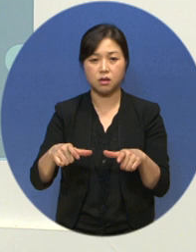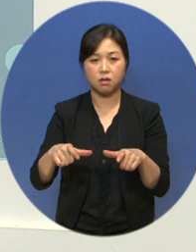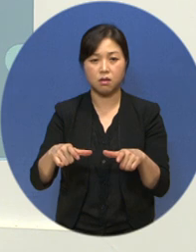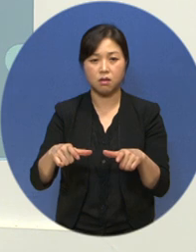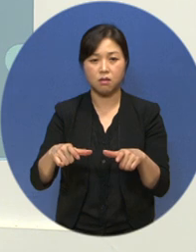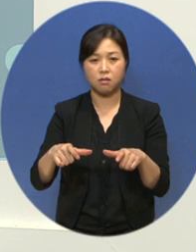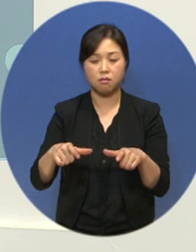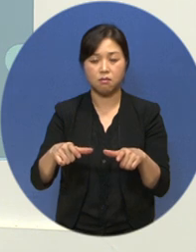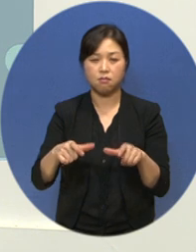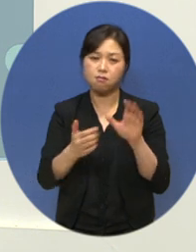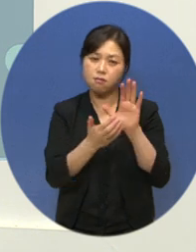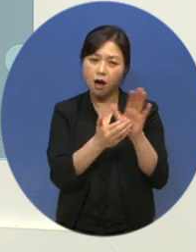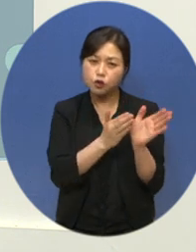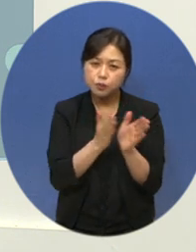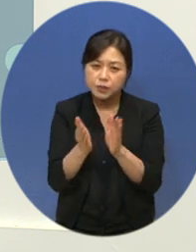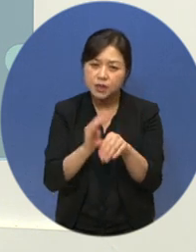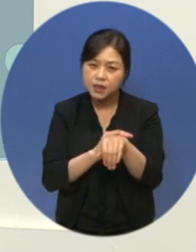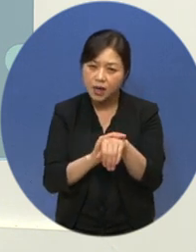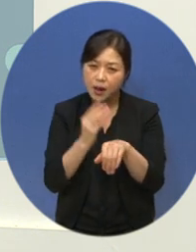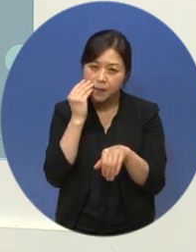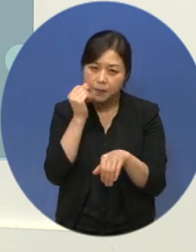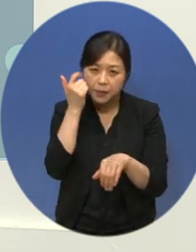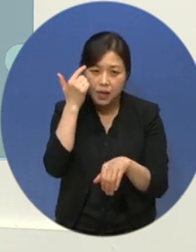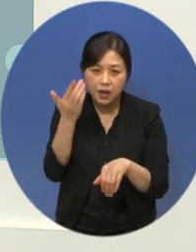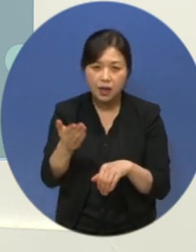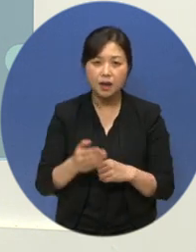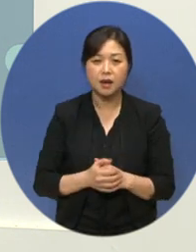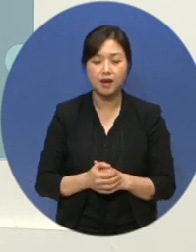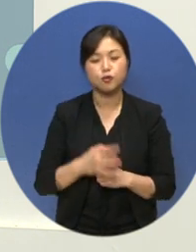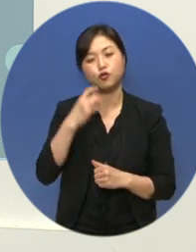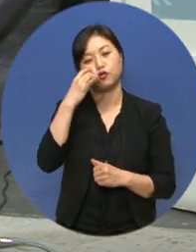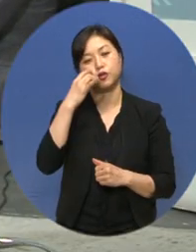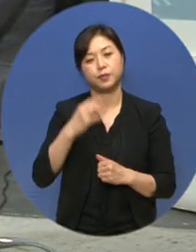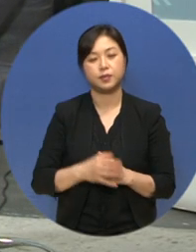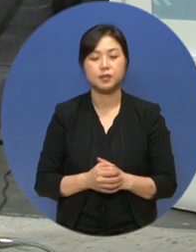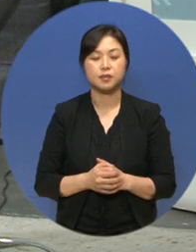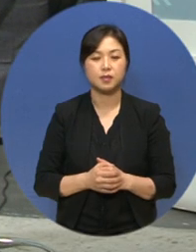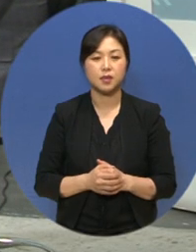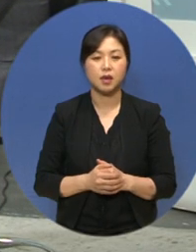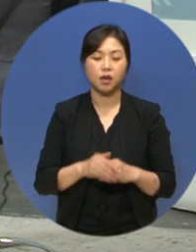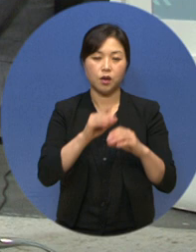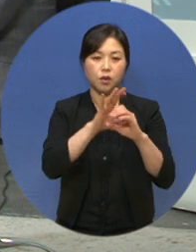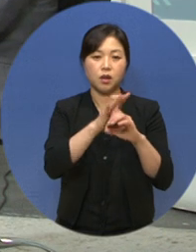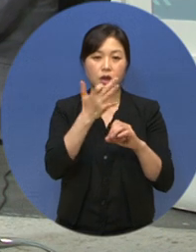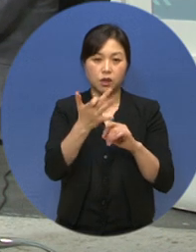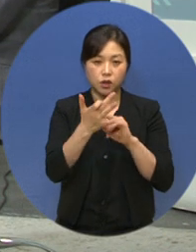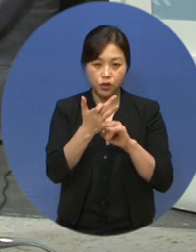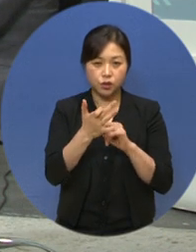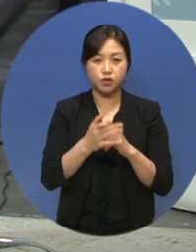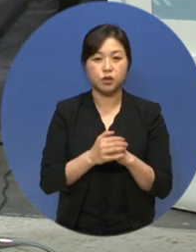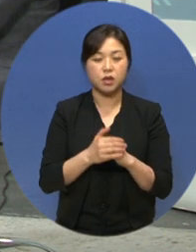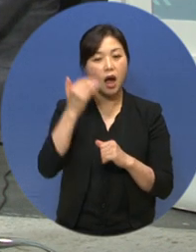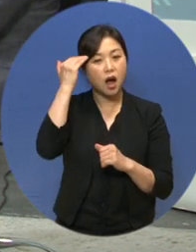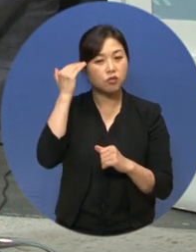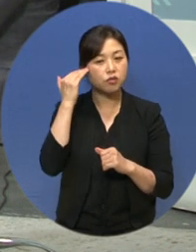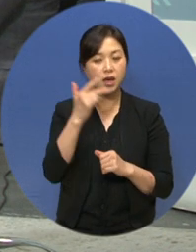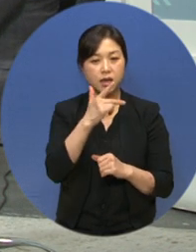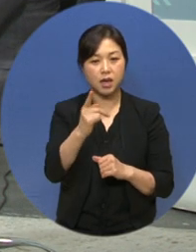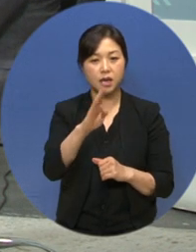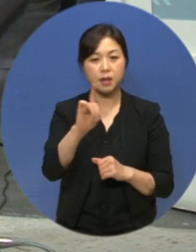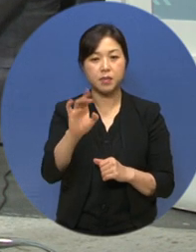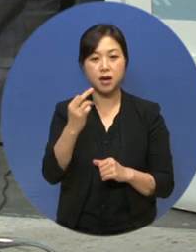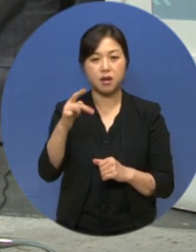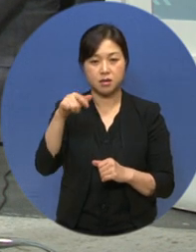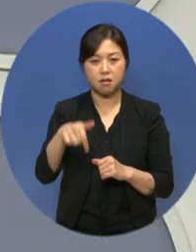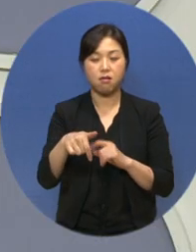에 어떻게 준비가 좀 잘 되셨나요 궁금해서 먼저 코론 알고 대회는 대한민국 k 방 여기라고 이 거릴